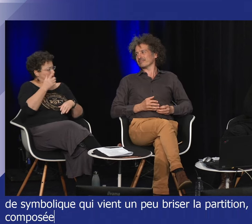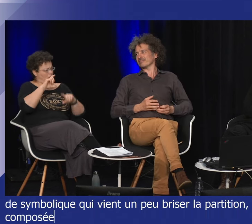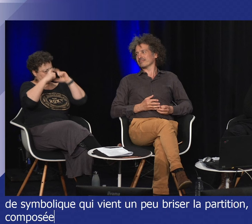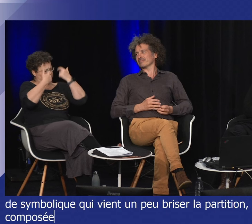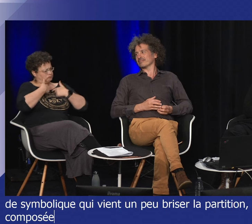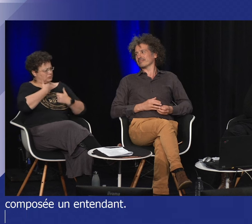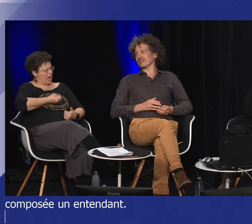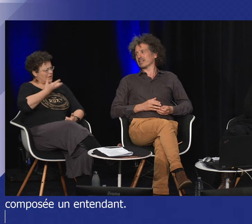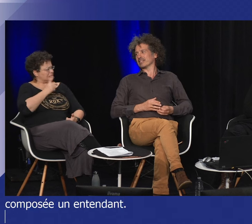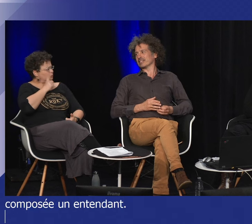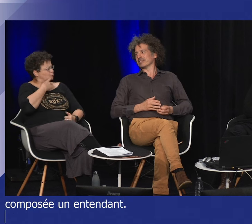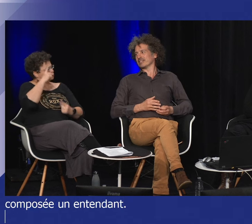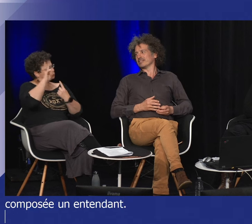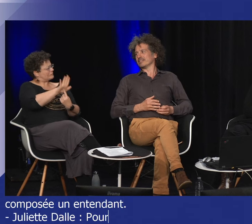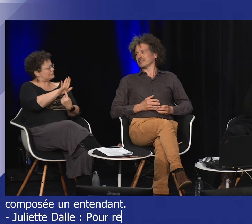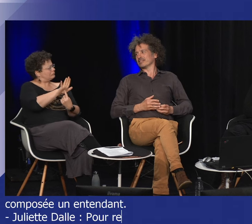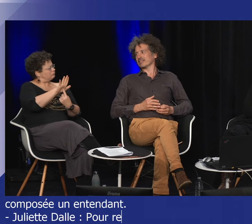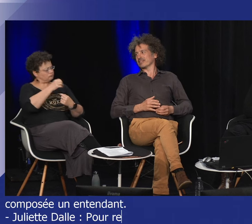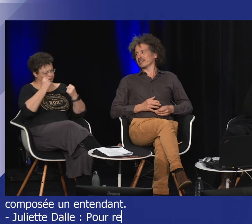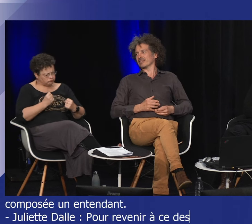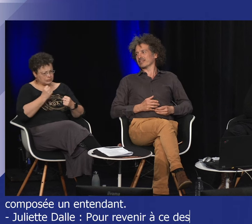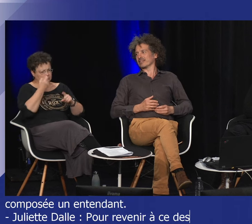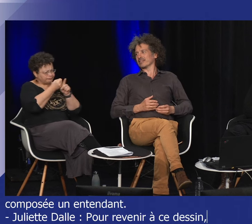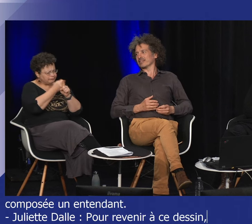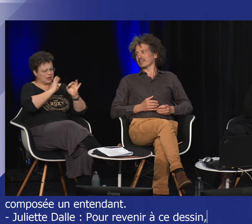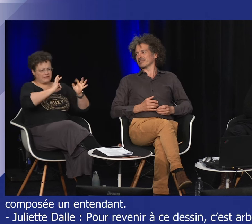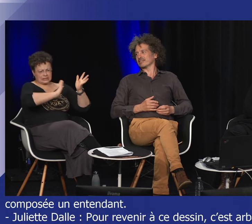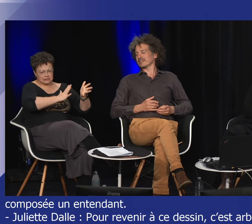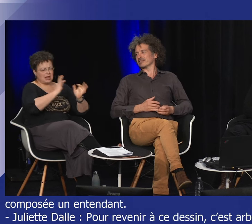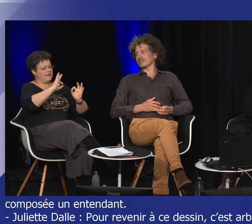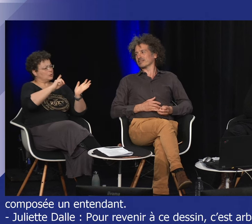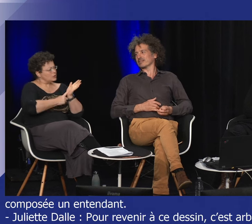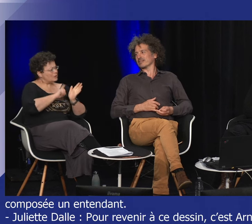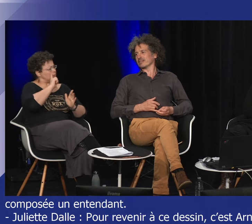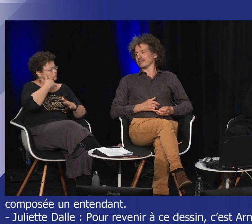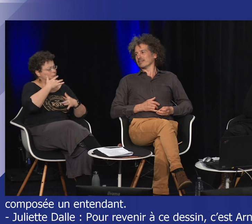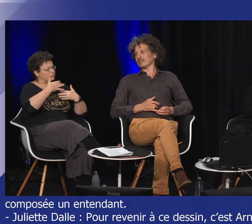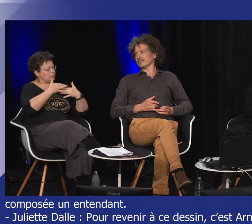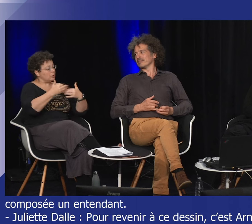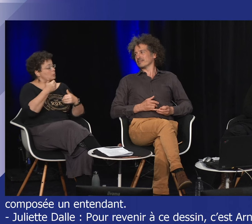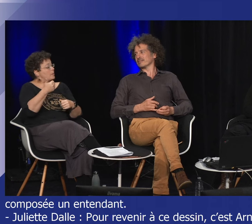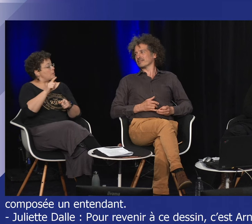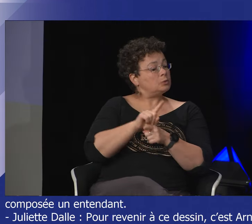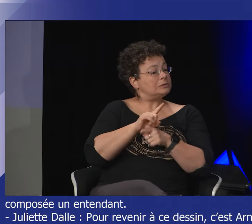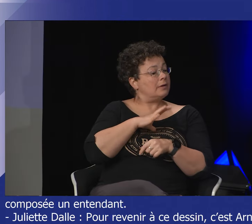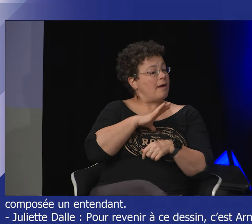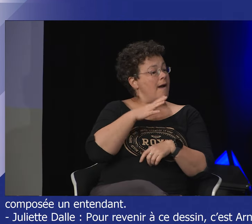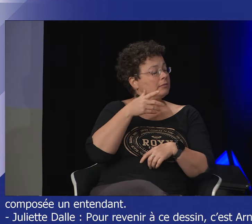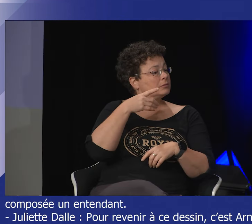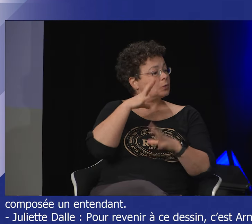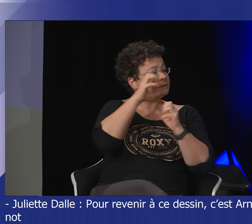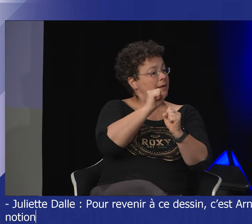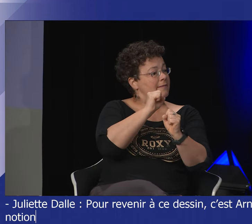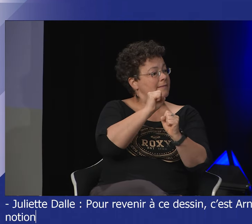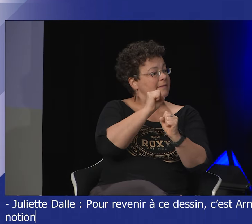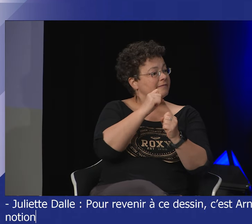ce dessin c'est Arnaud Ballard qui a donc développé la notion de